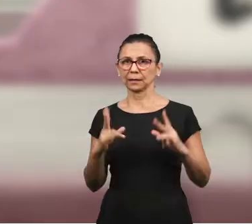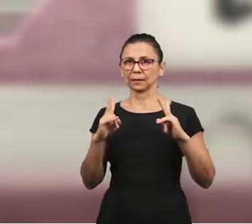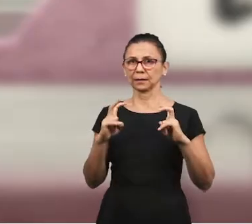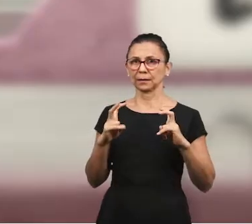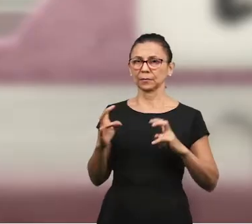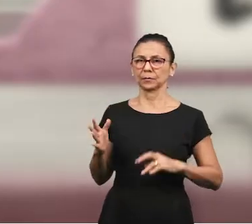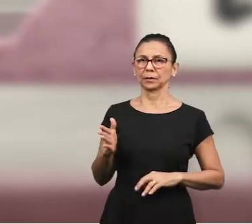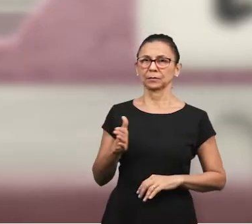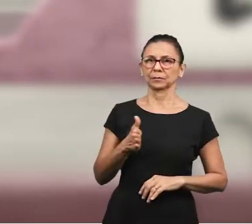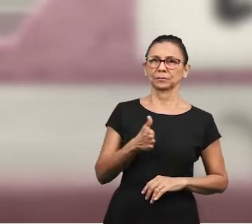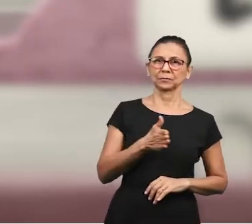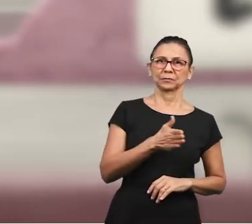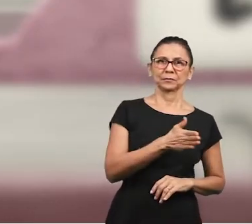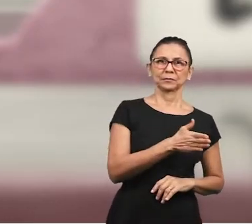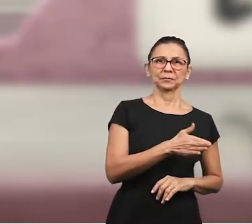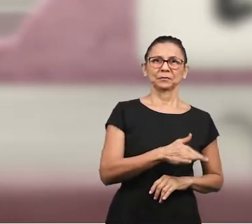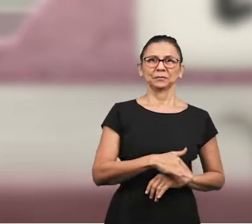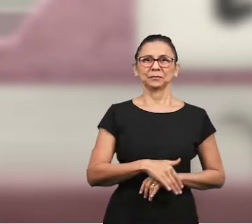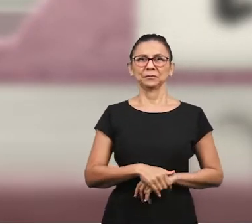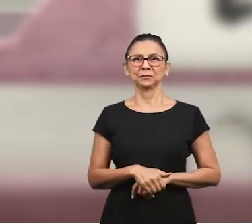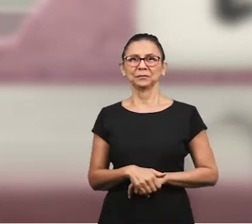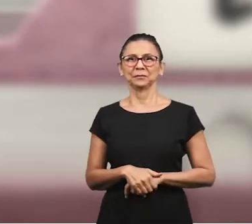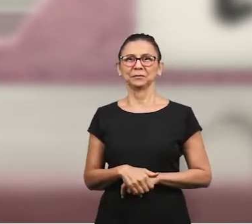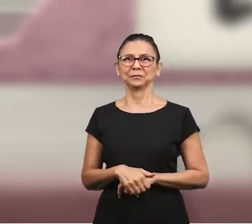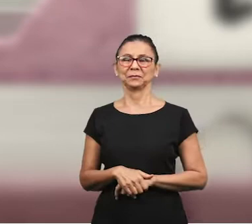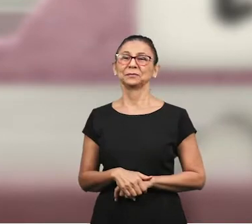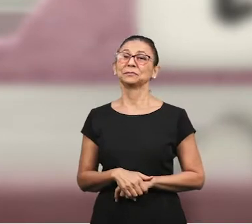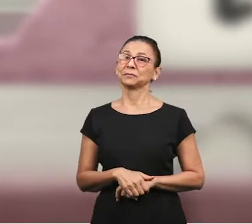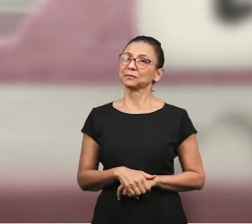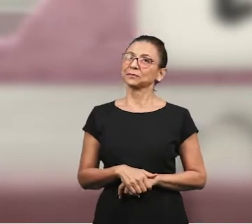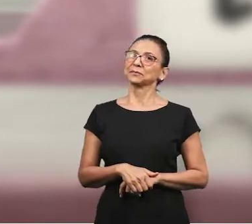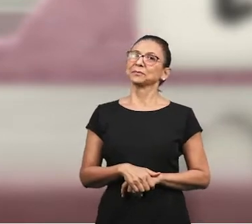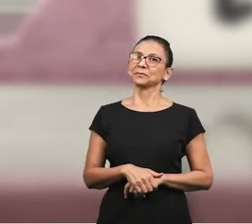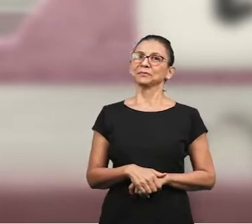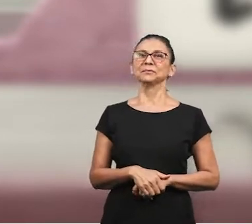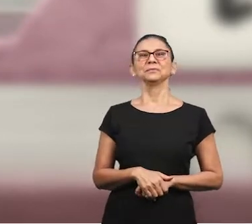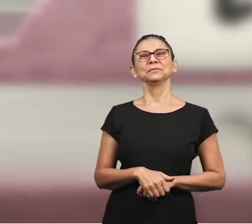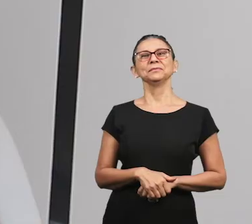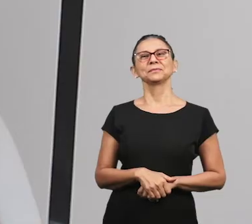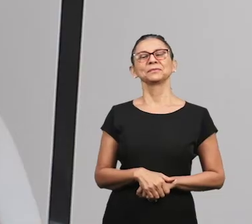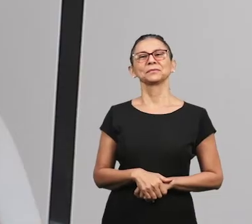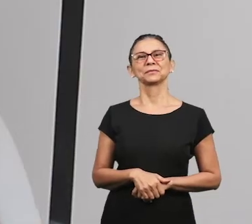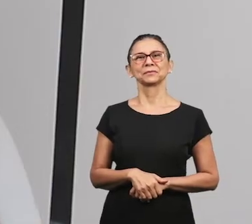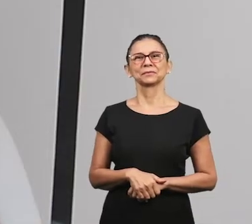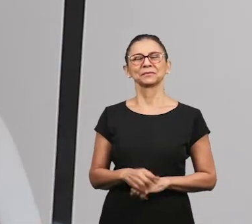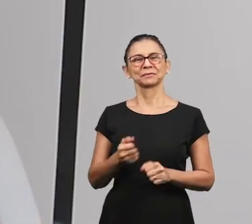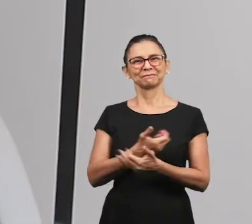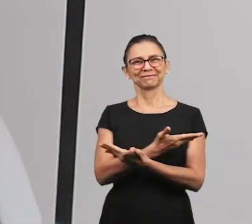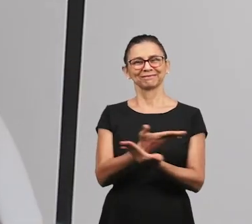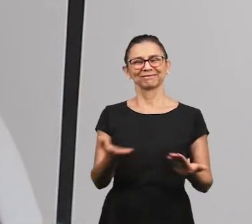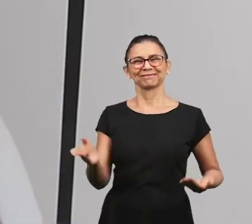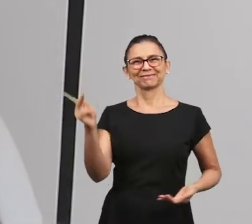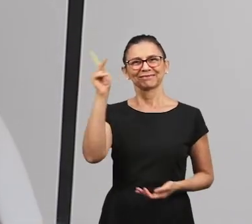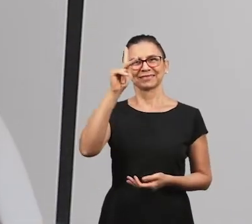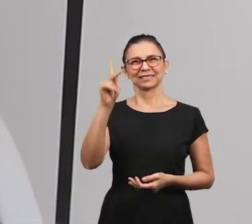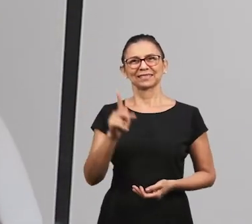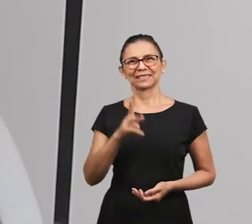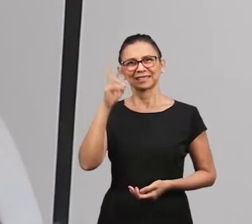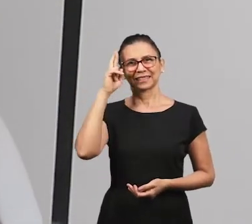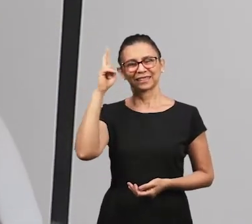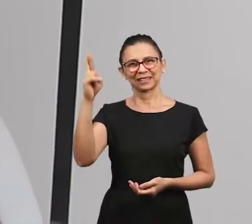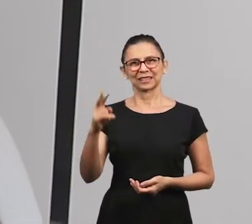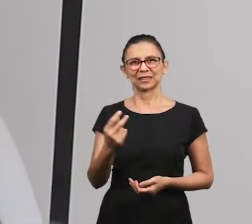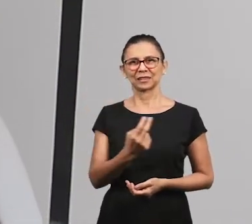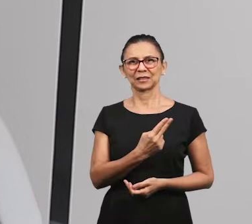расскажет нам на эту тему. Она нутриционист. Я приветствую братьев и сестер миром